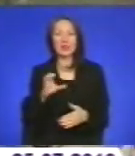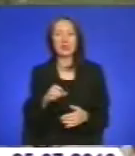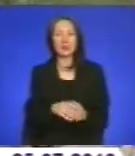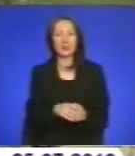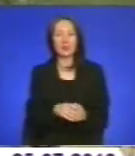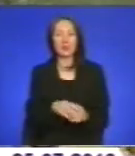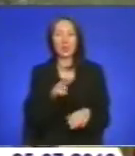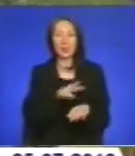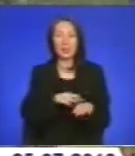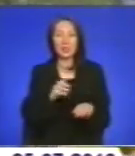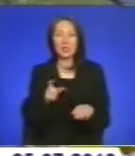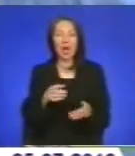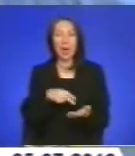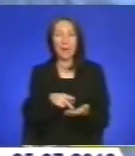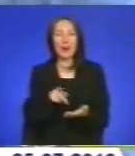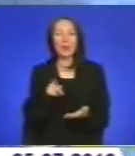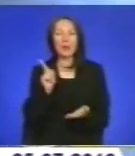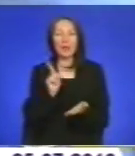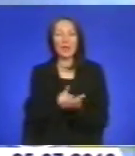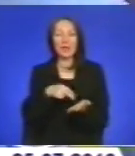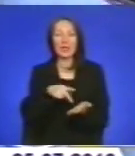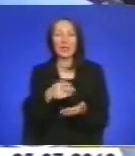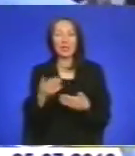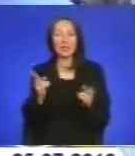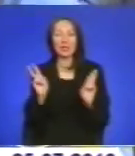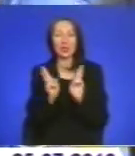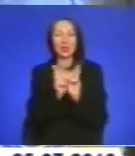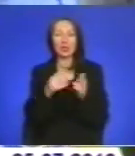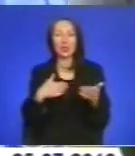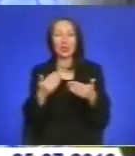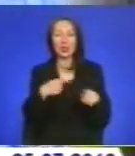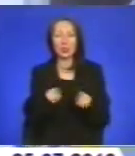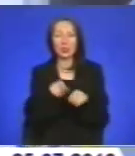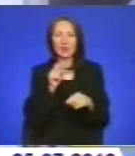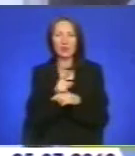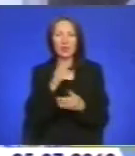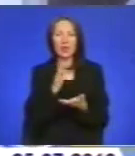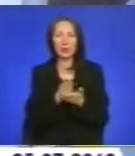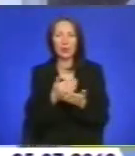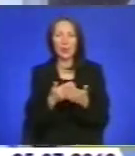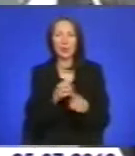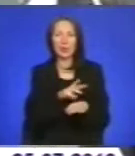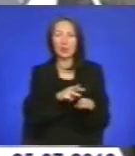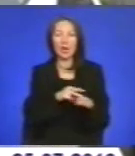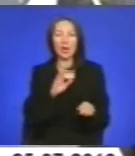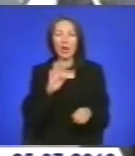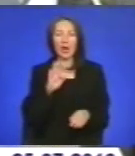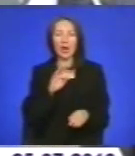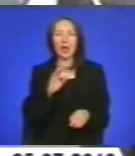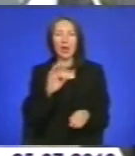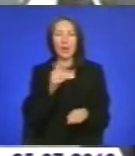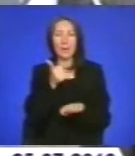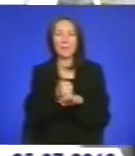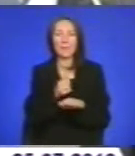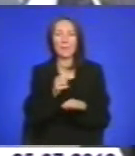Міліція повинна йти на зустріч людям. Таке завдання поставив перед правоохоронцями міністр внутрішніх справ України Віталій Захарченко. Кожен начальник управління